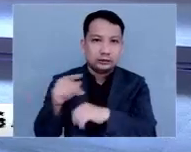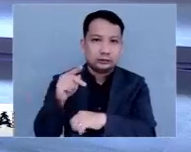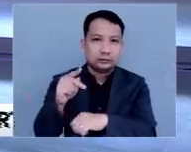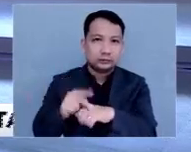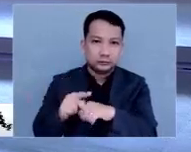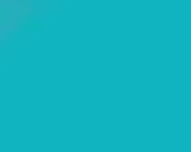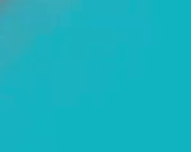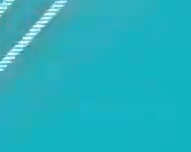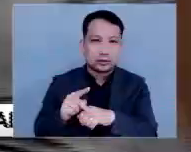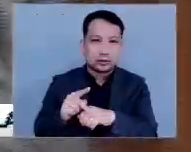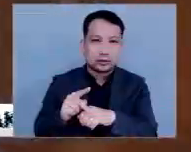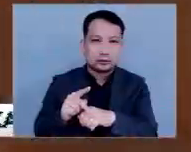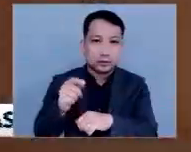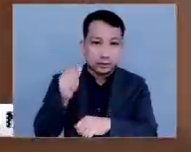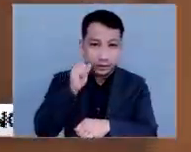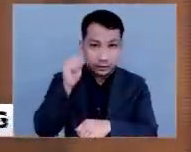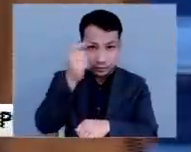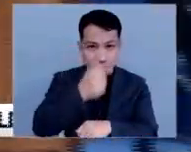Gualvez